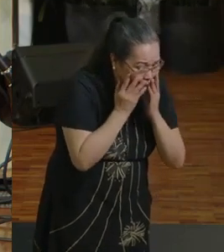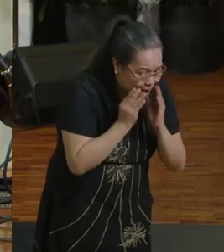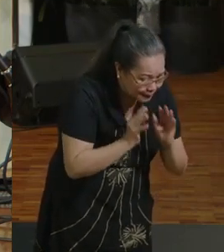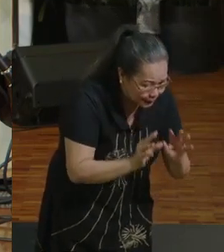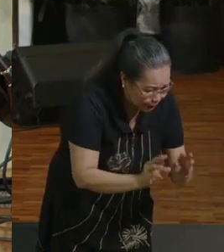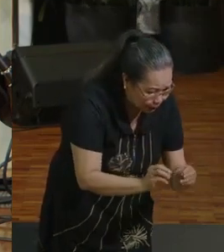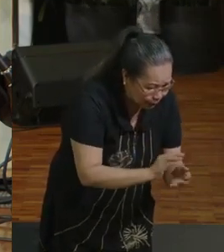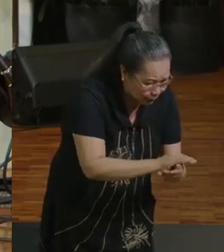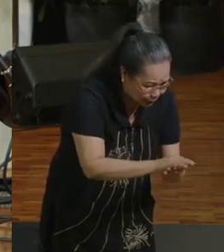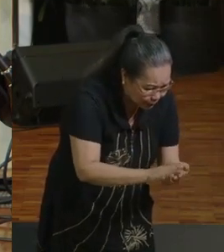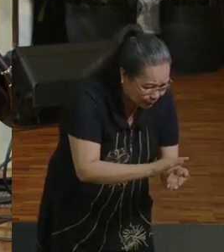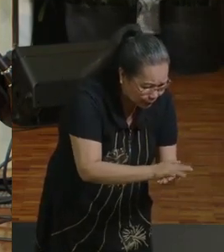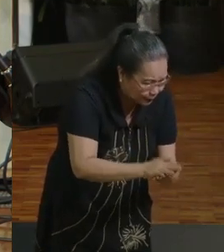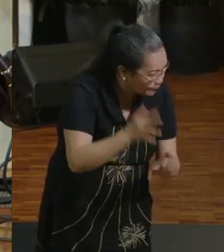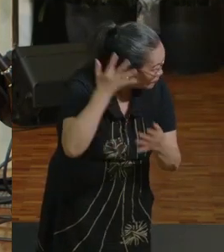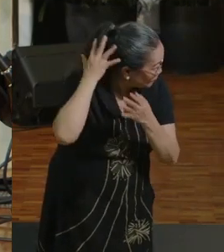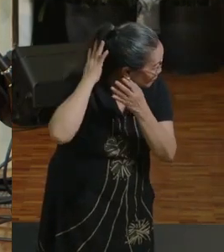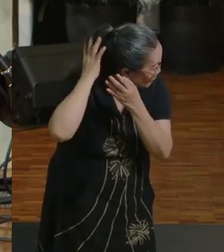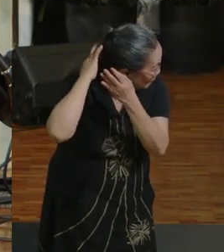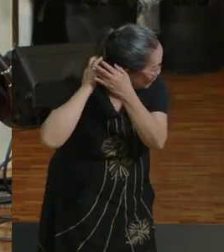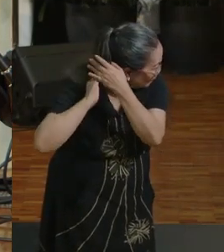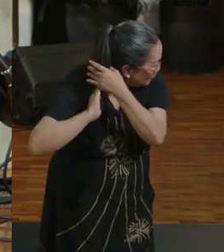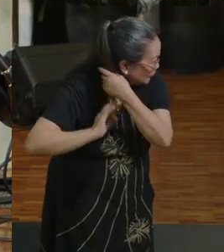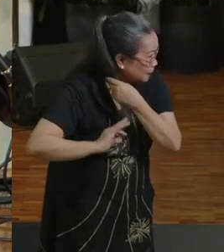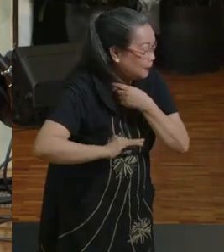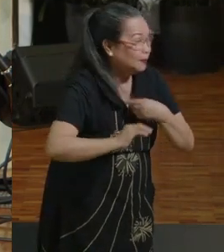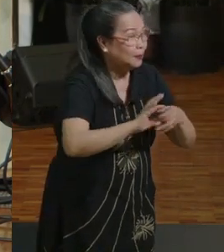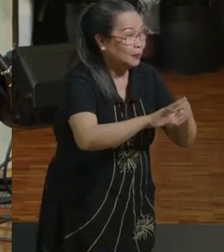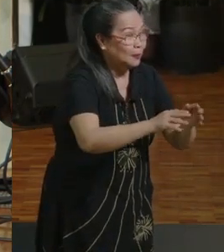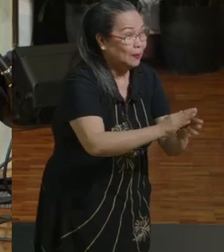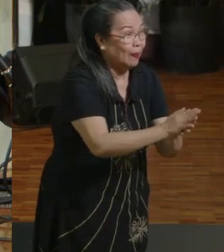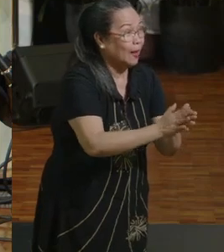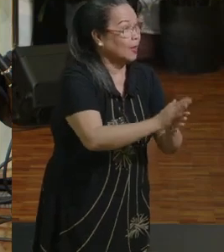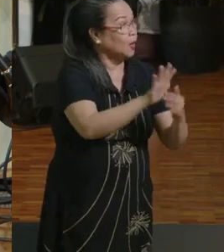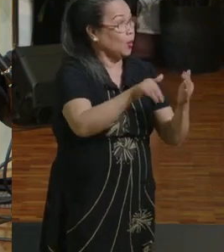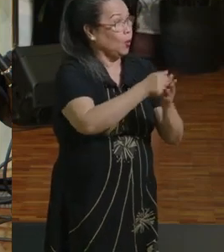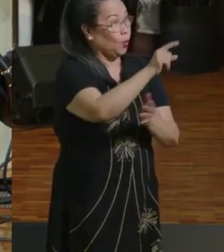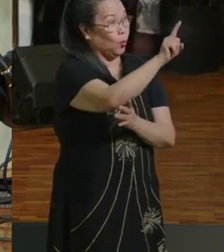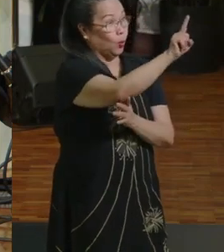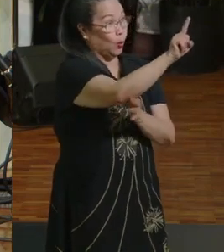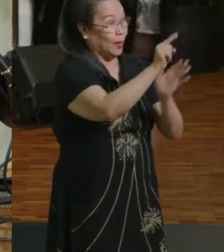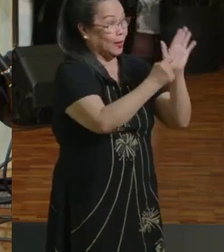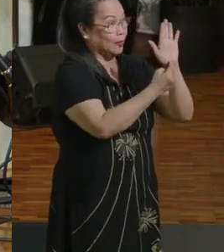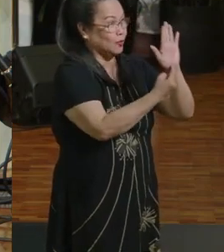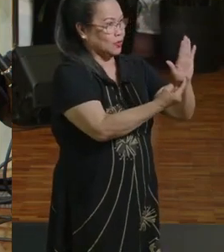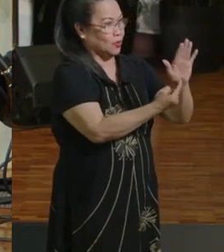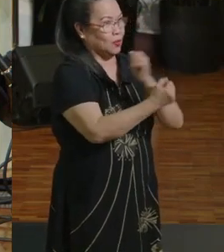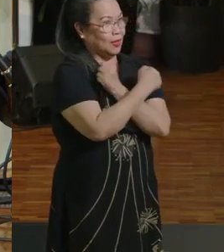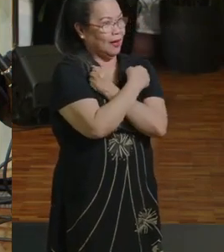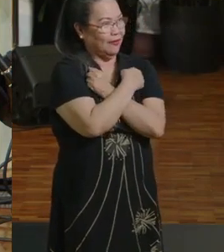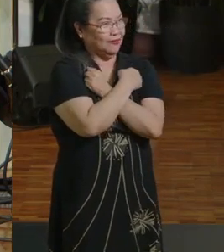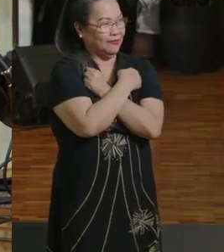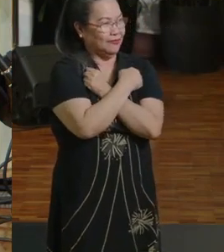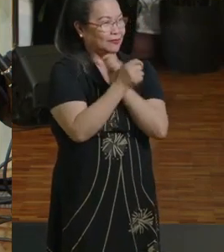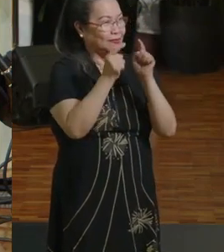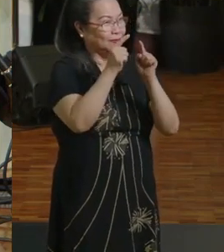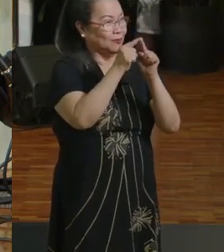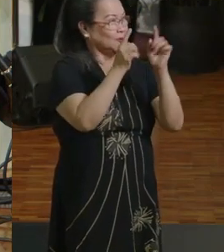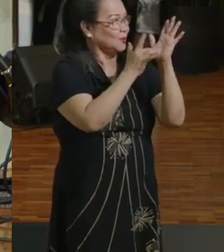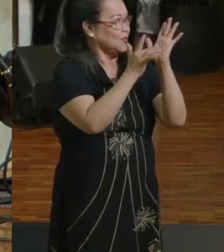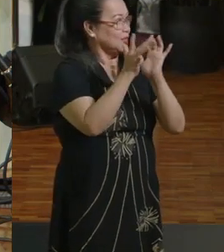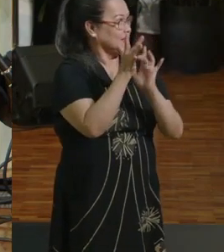ginamit upang punasan ito. Isang pagpapakita ng kanyang pag-ibig sa ating